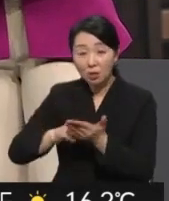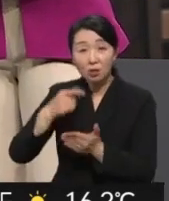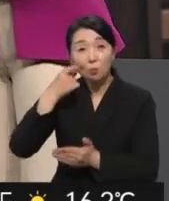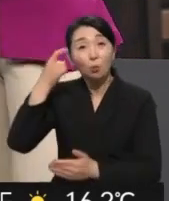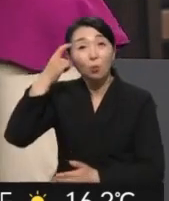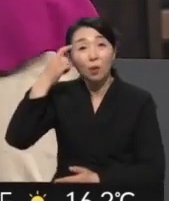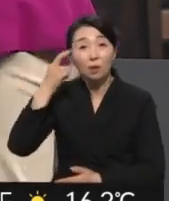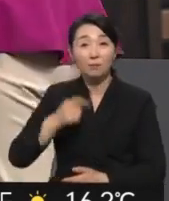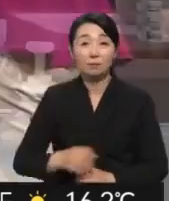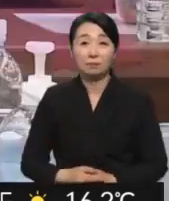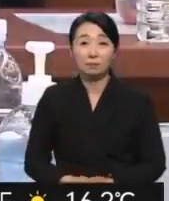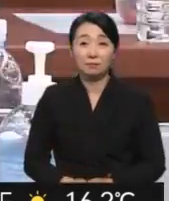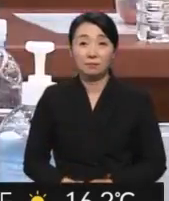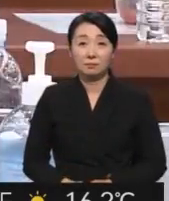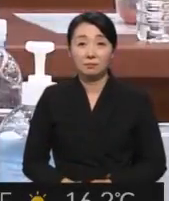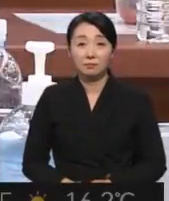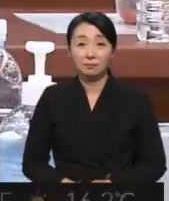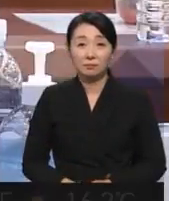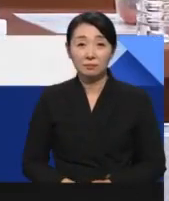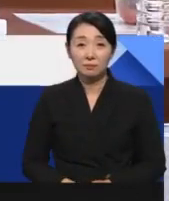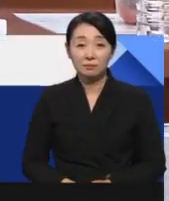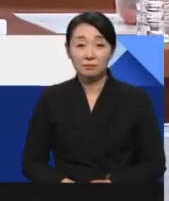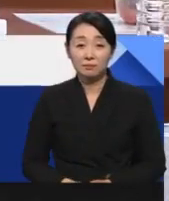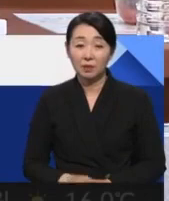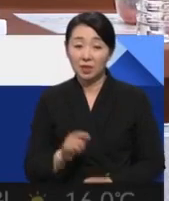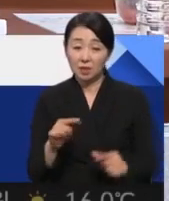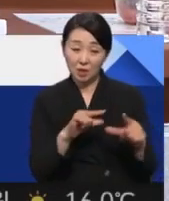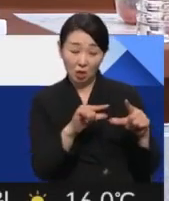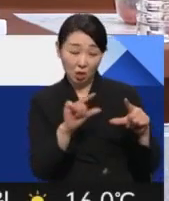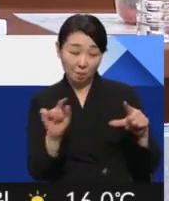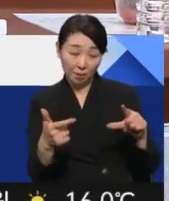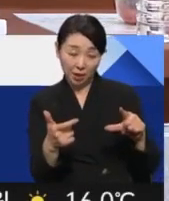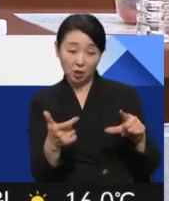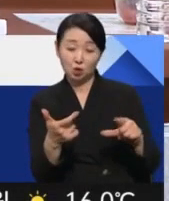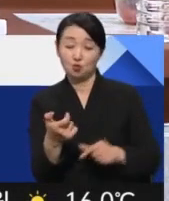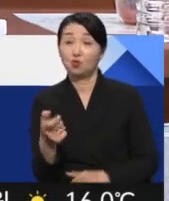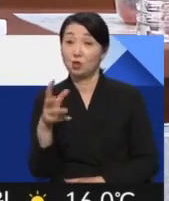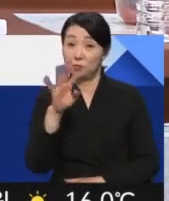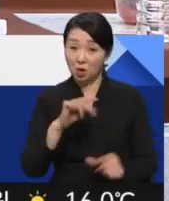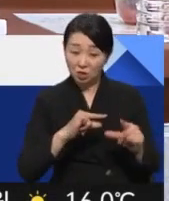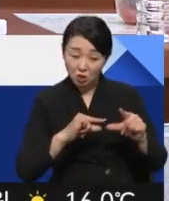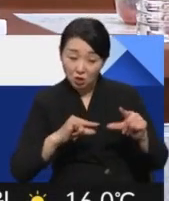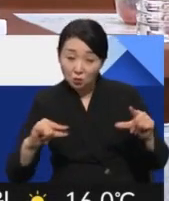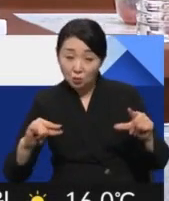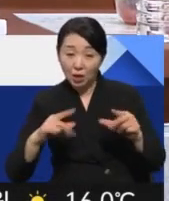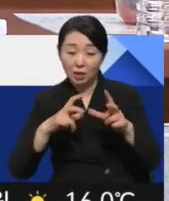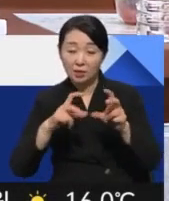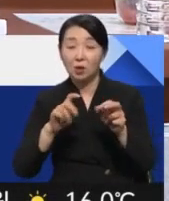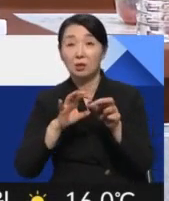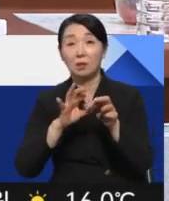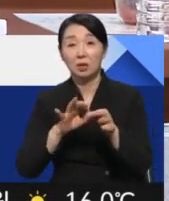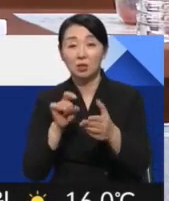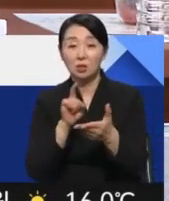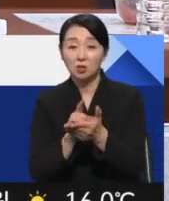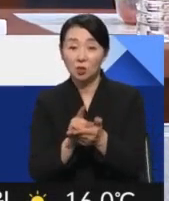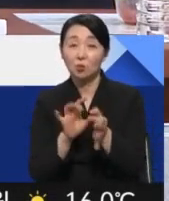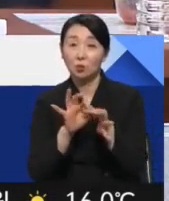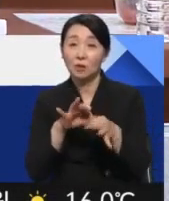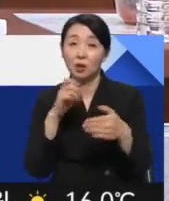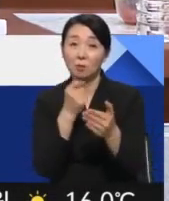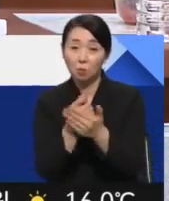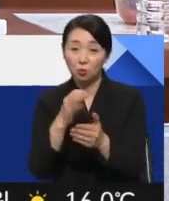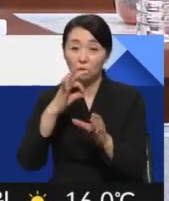질타했습니다. 160억 원 중 일부가 성남시 유관체육단체에 흘러들어가서 상당액이